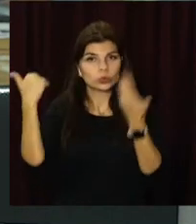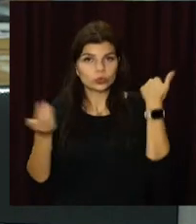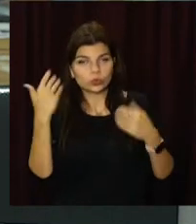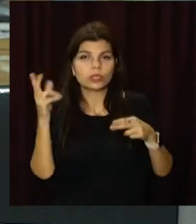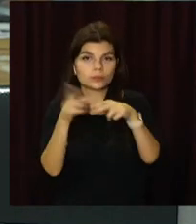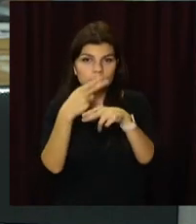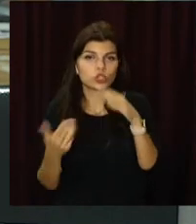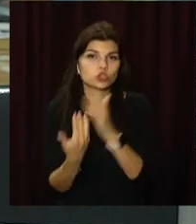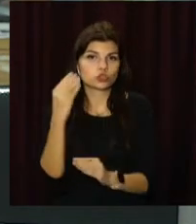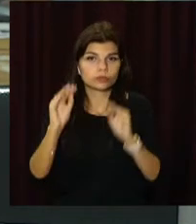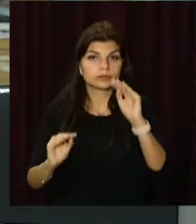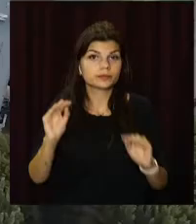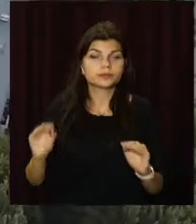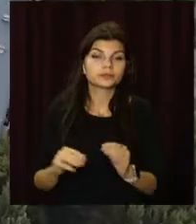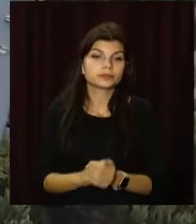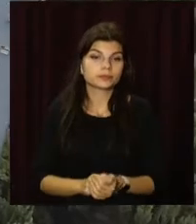Анастасія Вільхова.